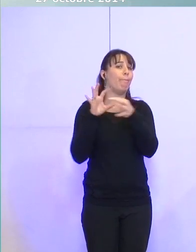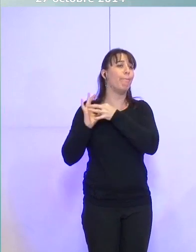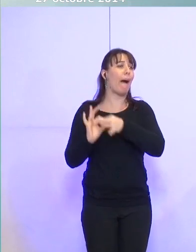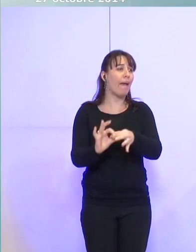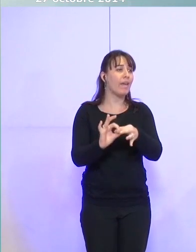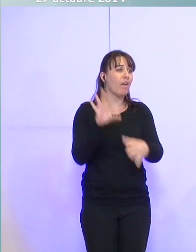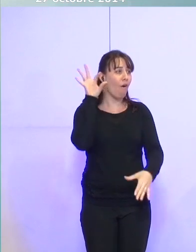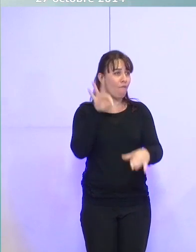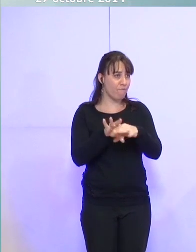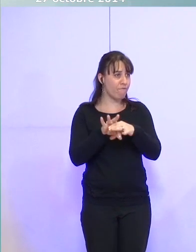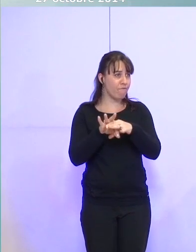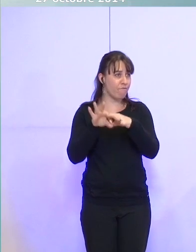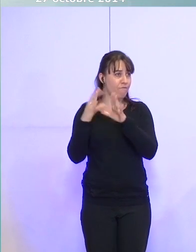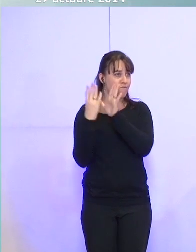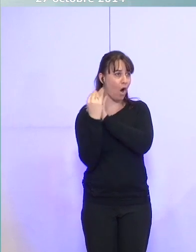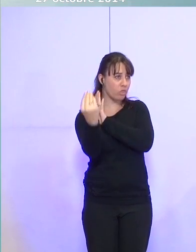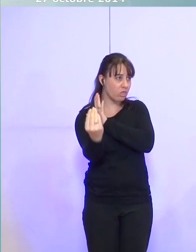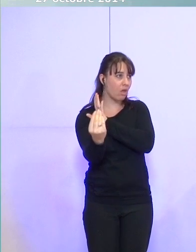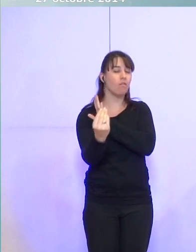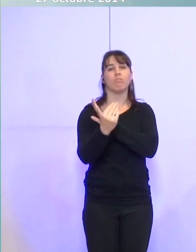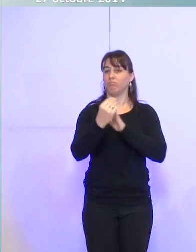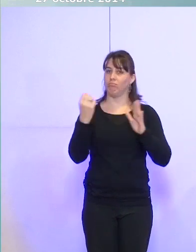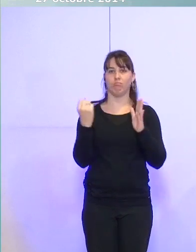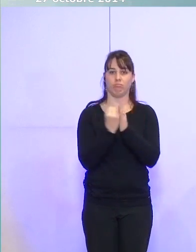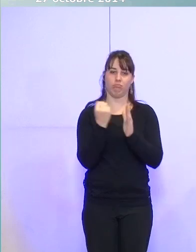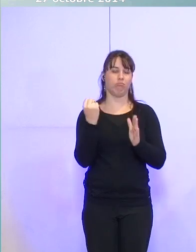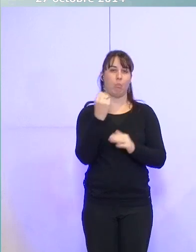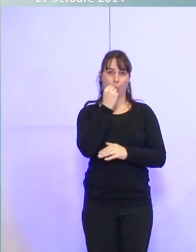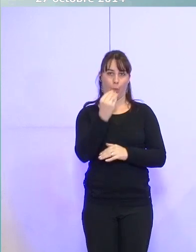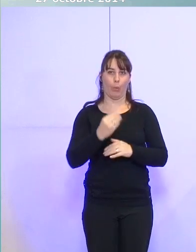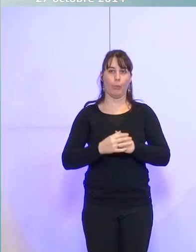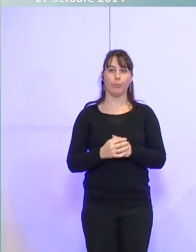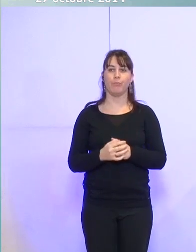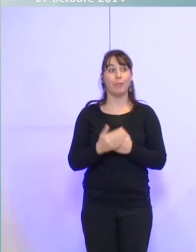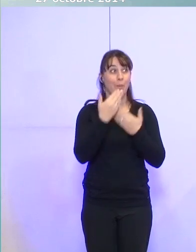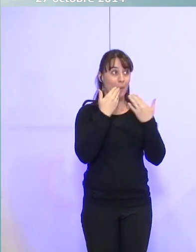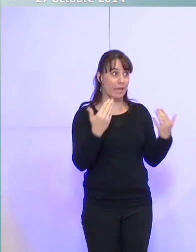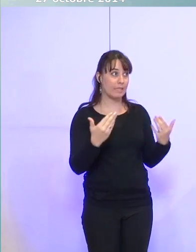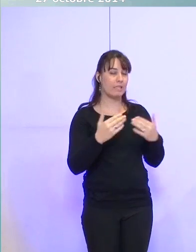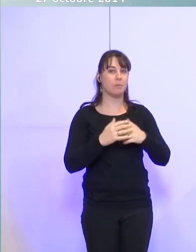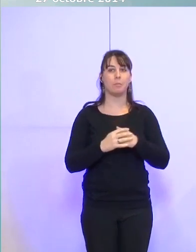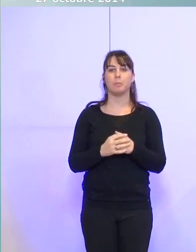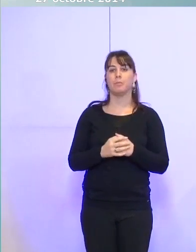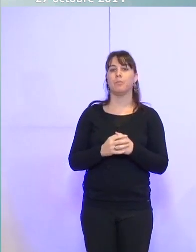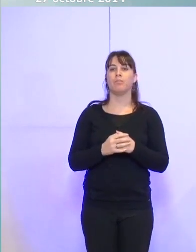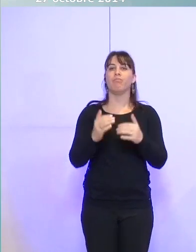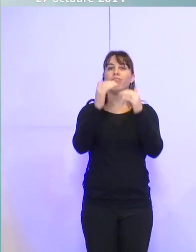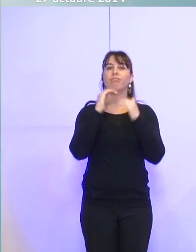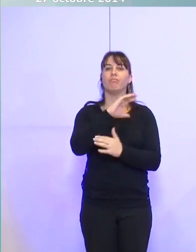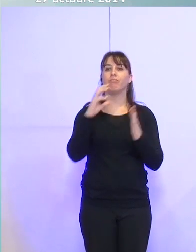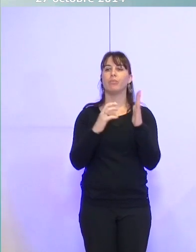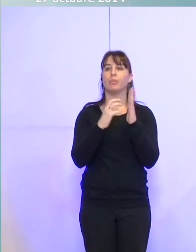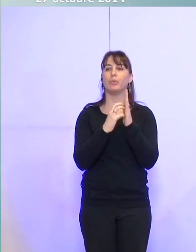Même vote. Oui, donc cette délibération est adoptée. Je vous remercie. Délibération